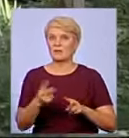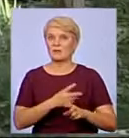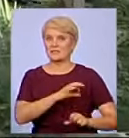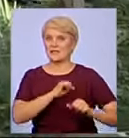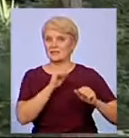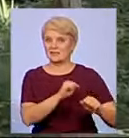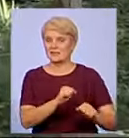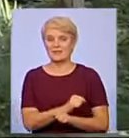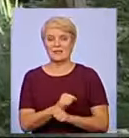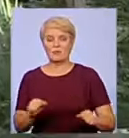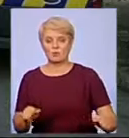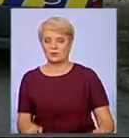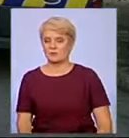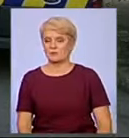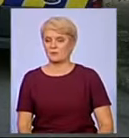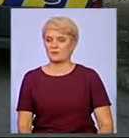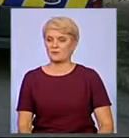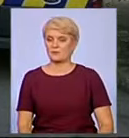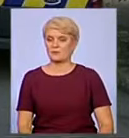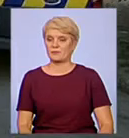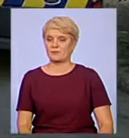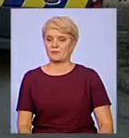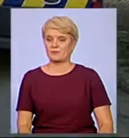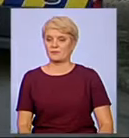захисників не можна.